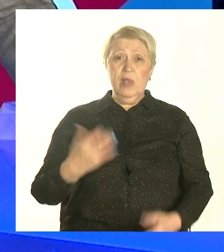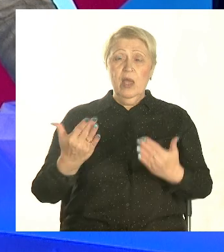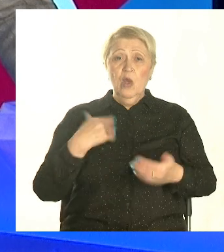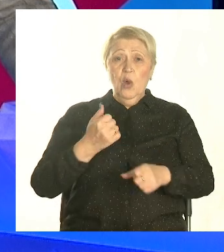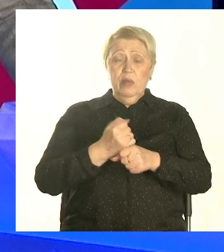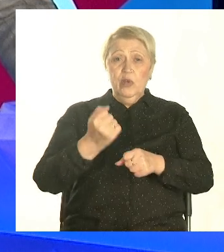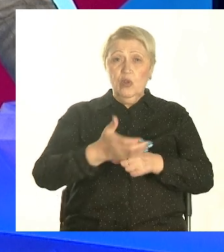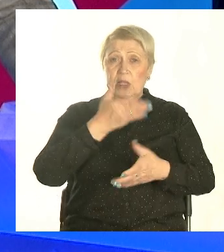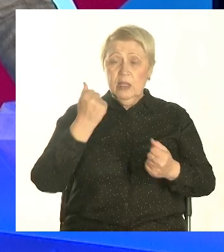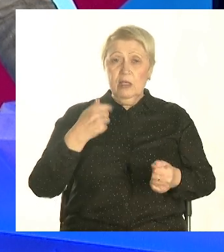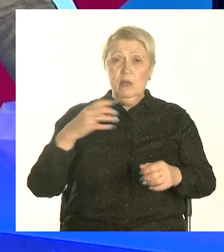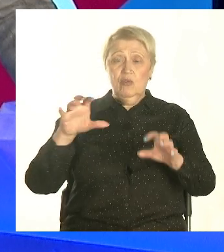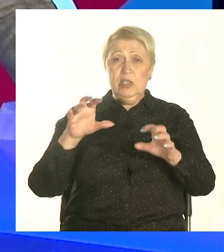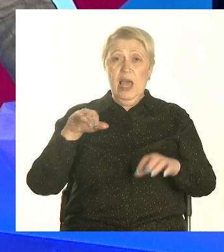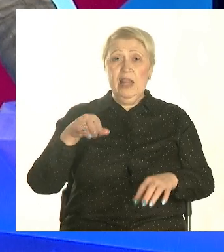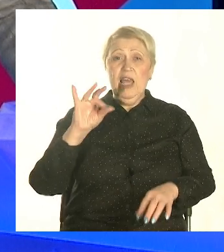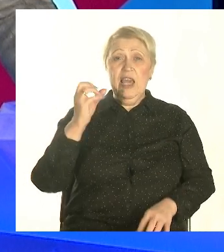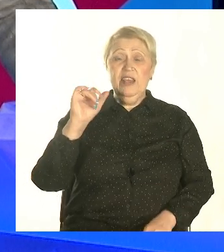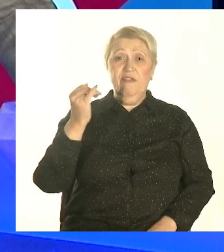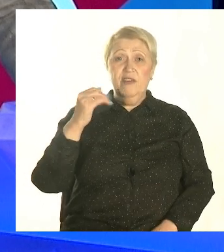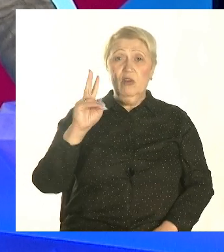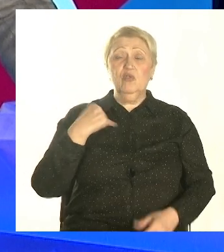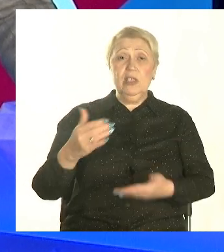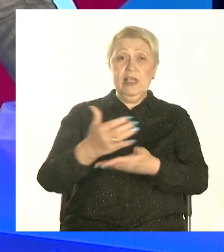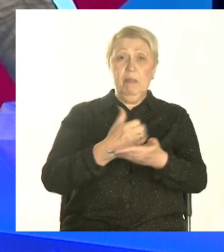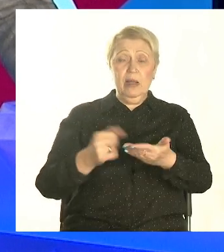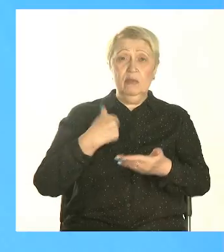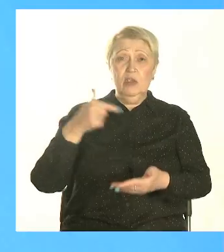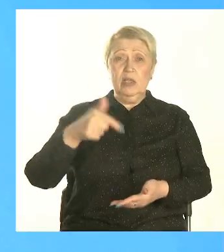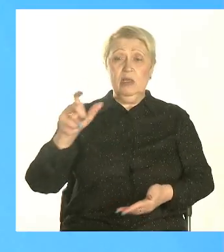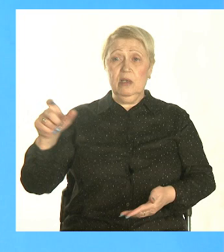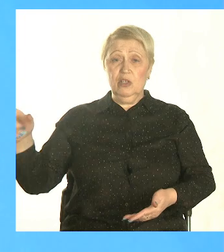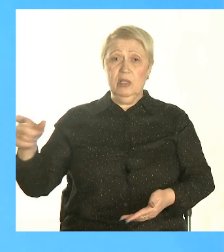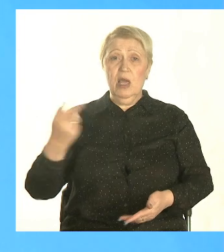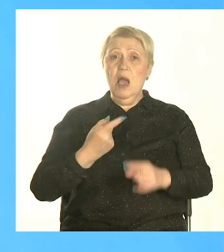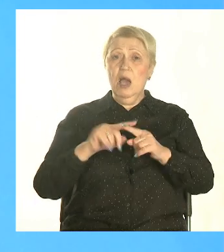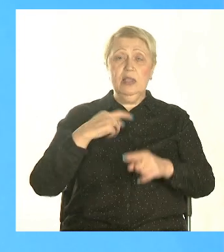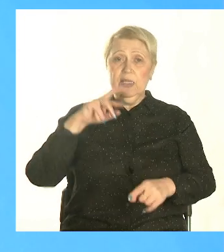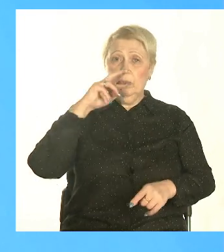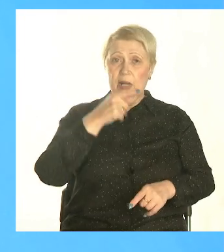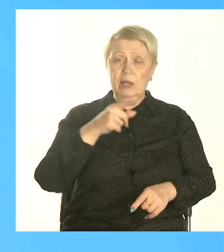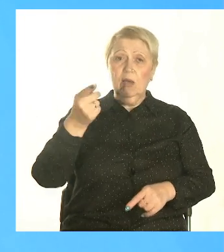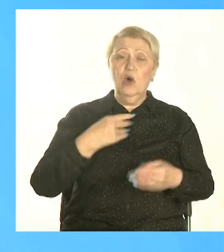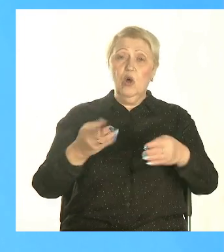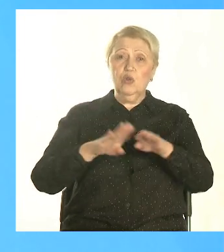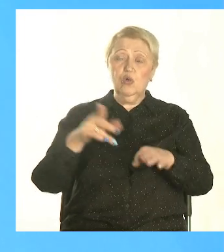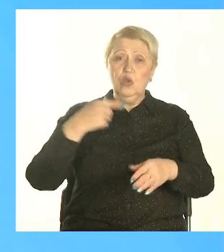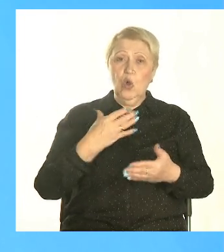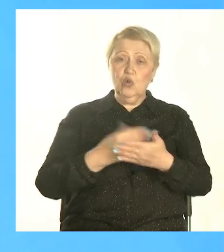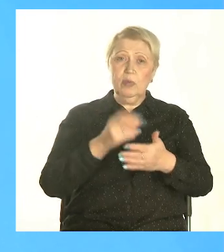получается, он за счет средств граждан, которые он собрал, с граждан, которые заплатили, должен убрать свалку, это неправильно. Соответственно, тот собственник земельного участка